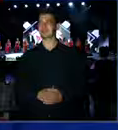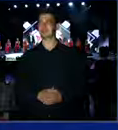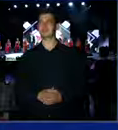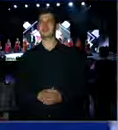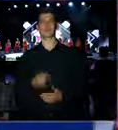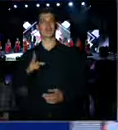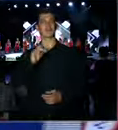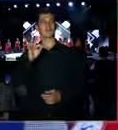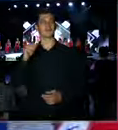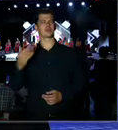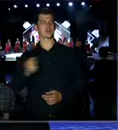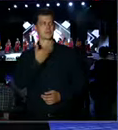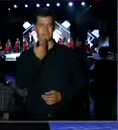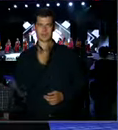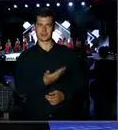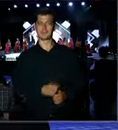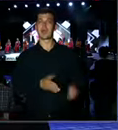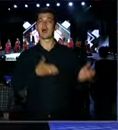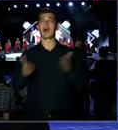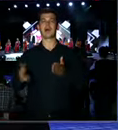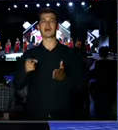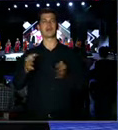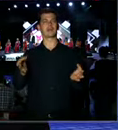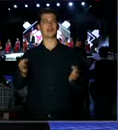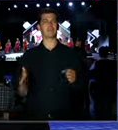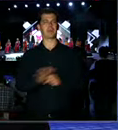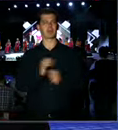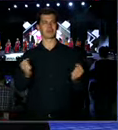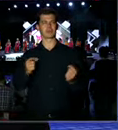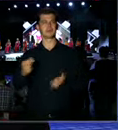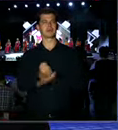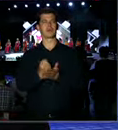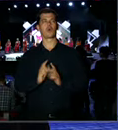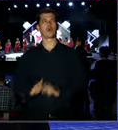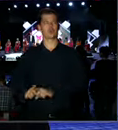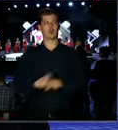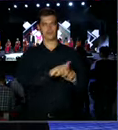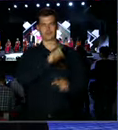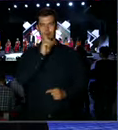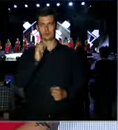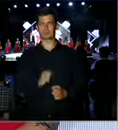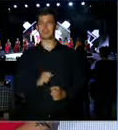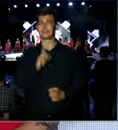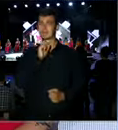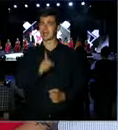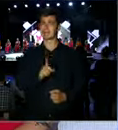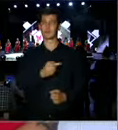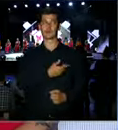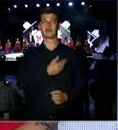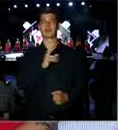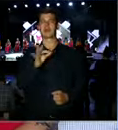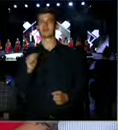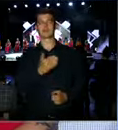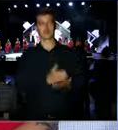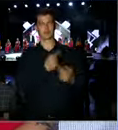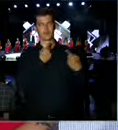Pani Katarzyna Wojtaszek, dziękujemy bardzo. A teraz Karolina Malczyk, pełnomocnik prezydenta miasta do spraw równego traktowania. Rzeczywiście, tak jak Kasia powiedziała,